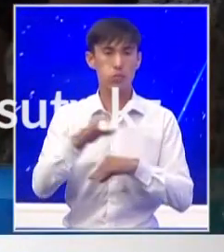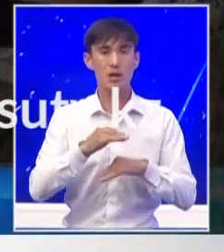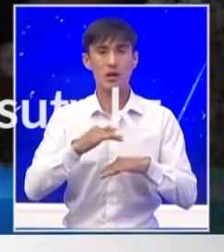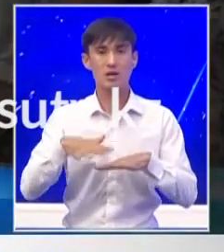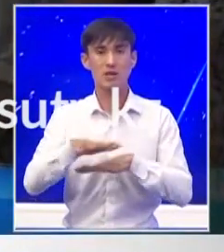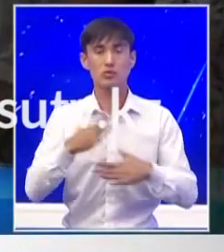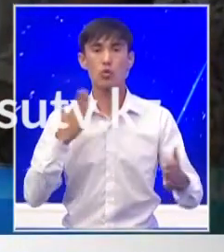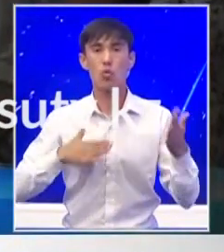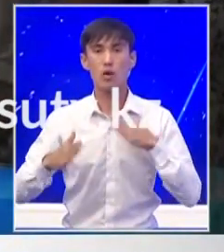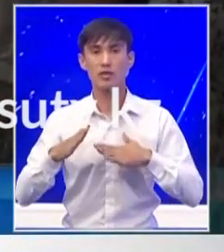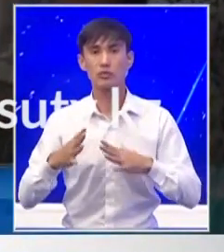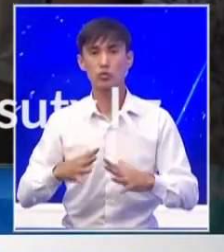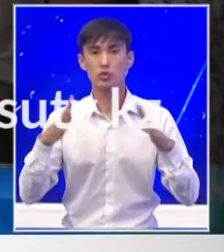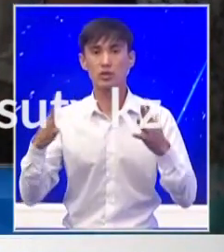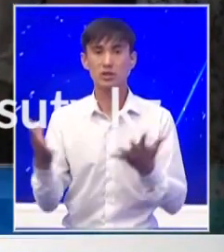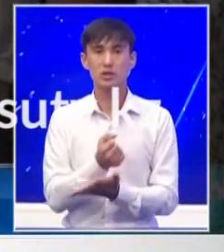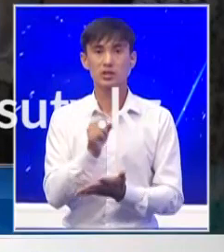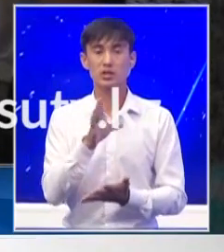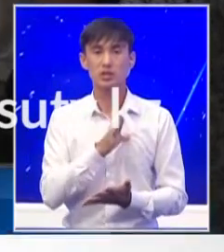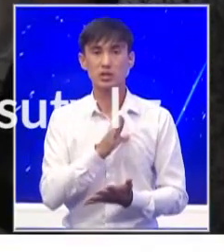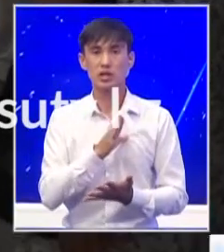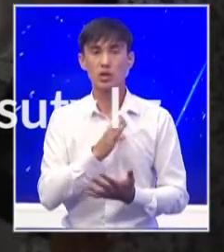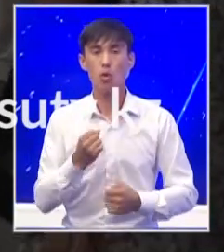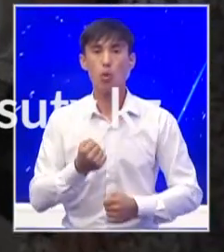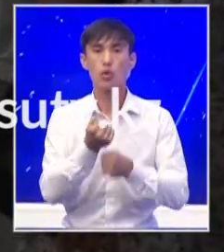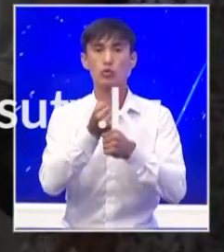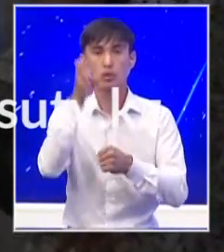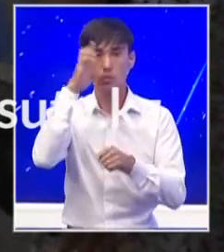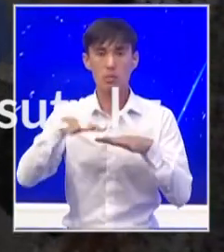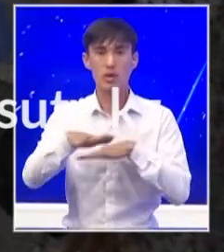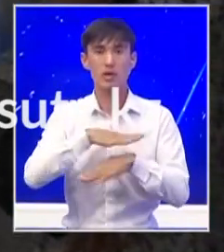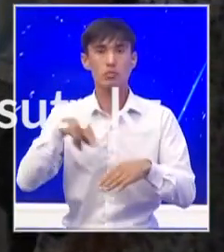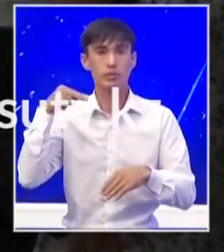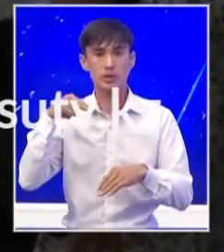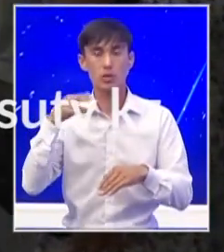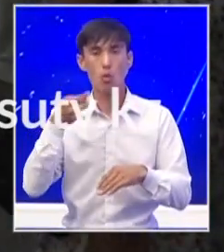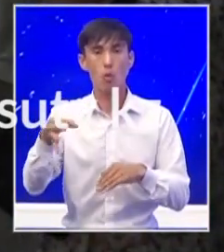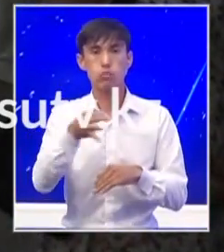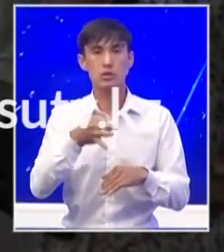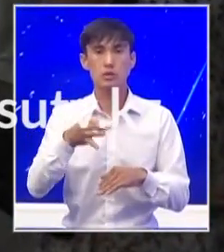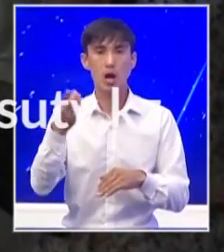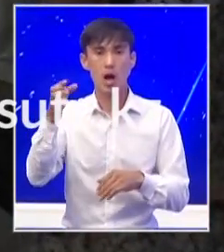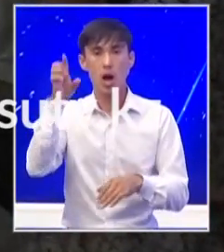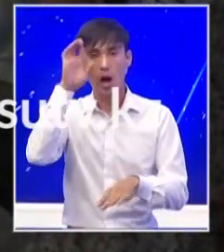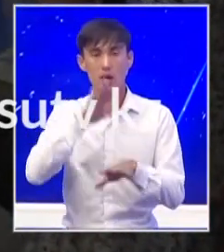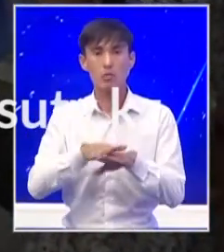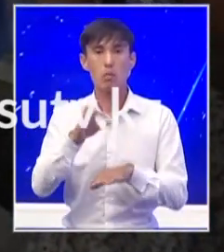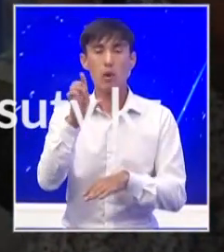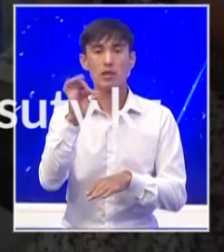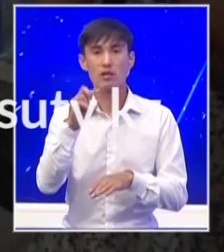жатыр. Бұндай үлкен жетістікке жеткені қолдау көрсеткен мемлекет басшысына және облыс әкімі Амандығы басына,